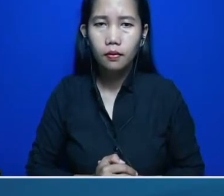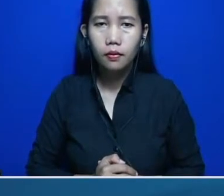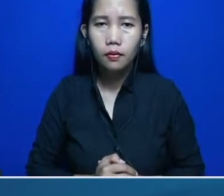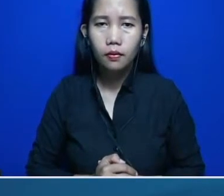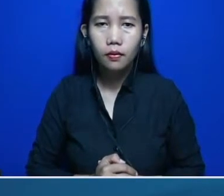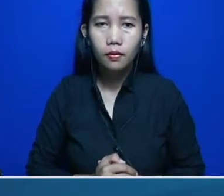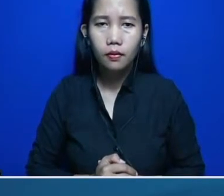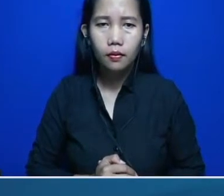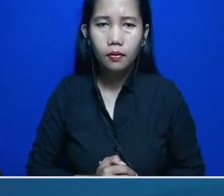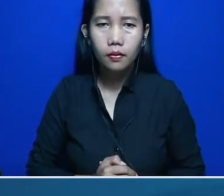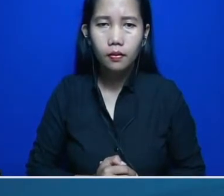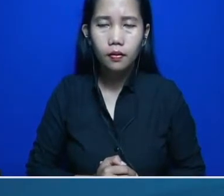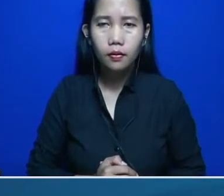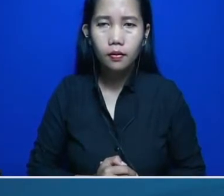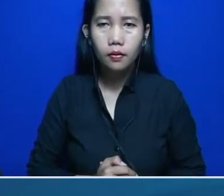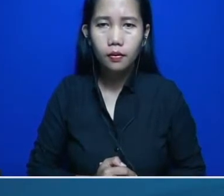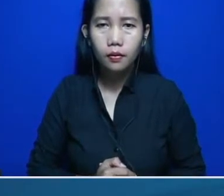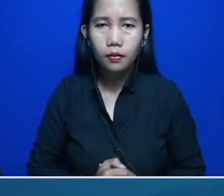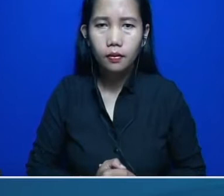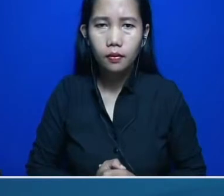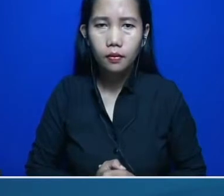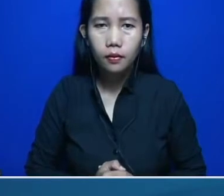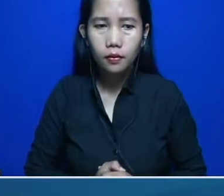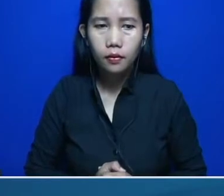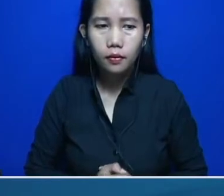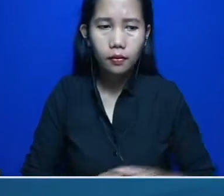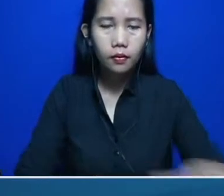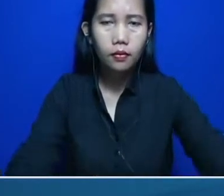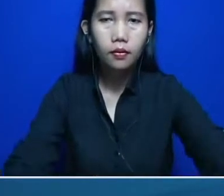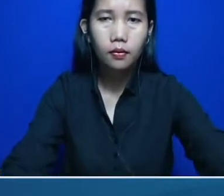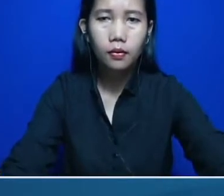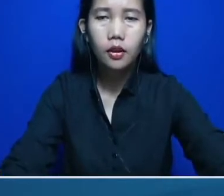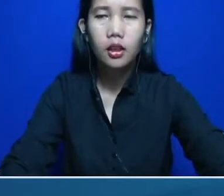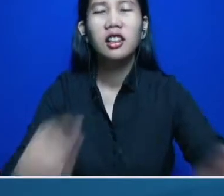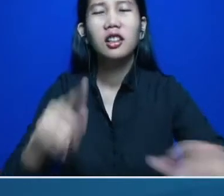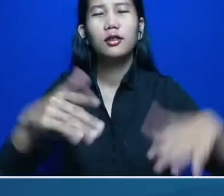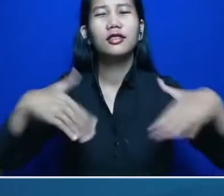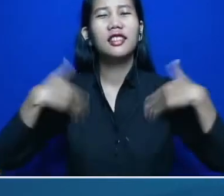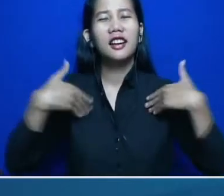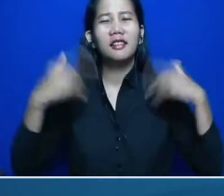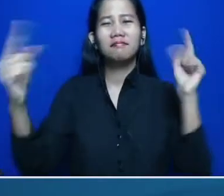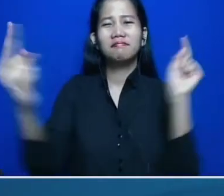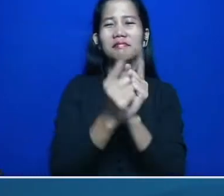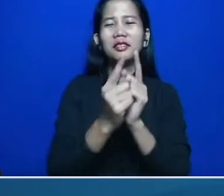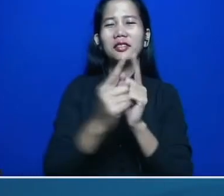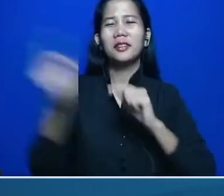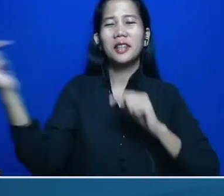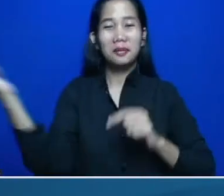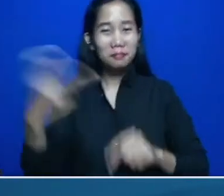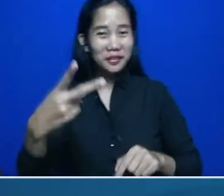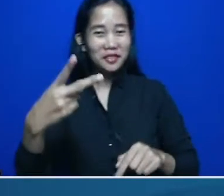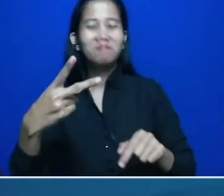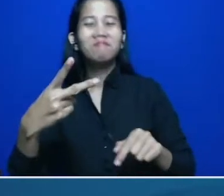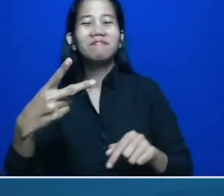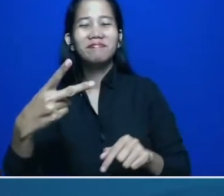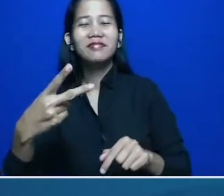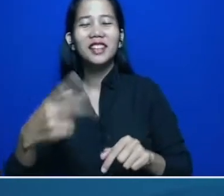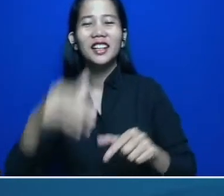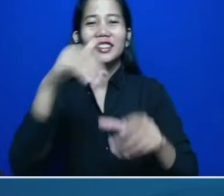Wah sangat senang bertemu kembali dalam ah